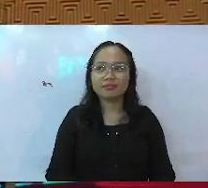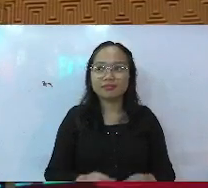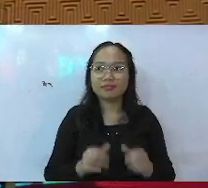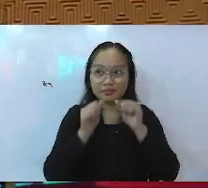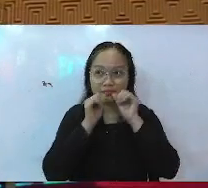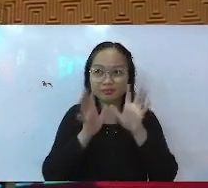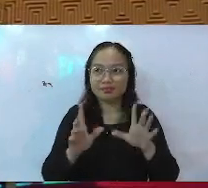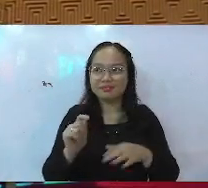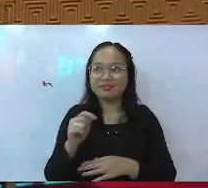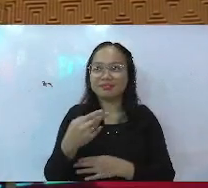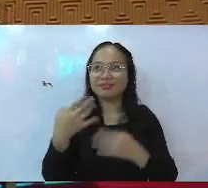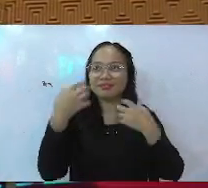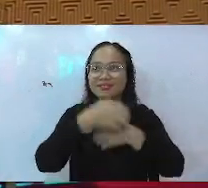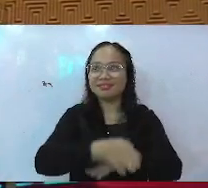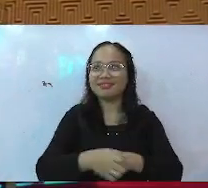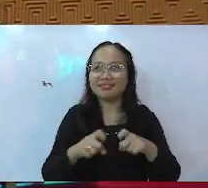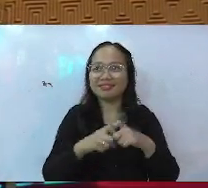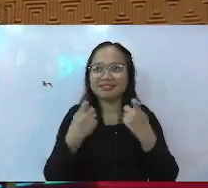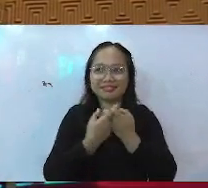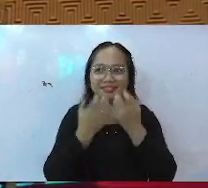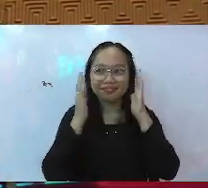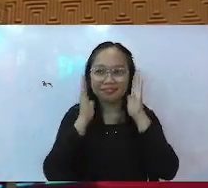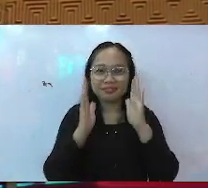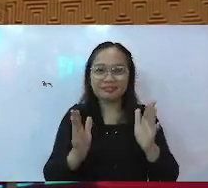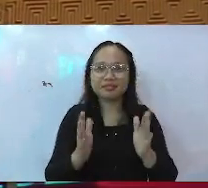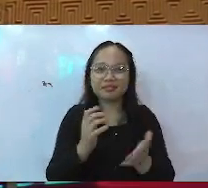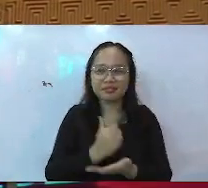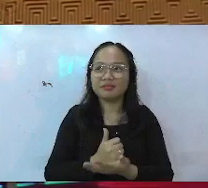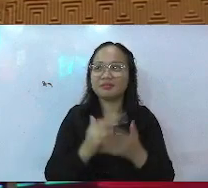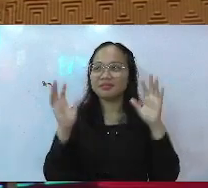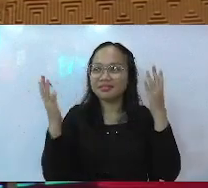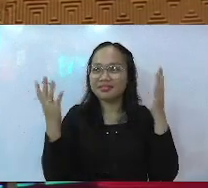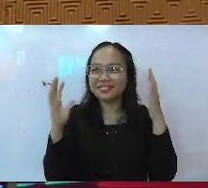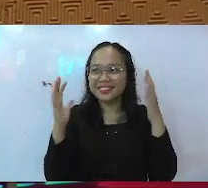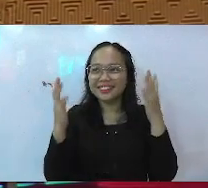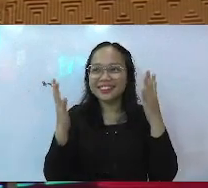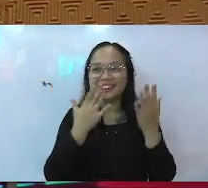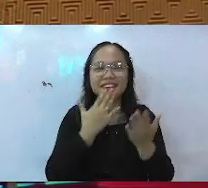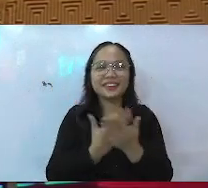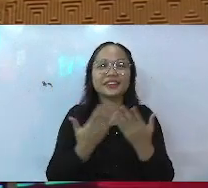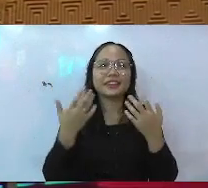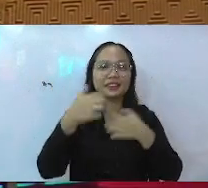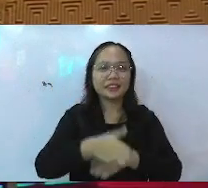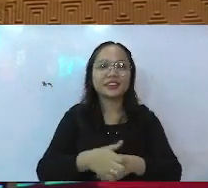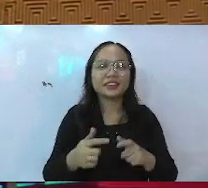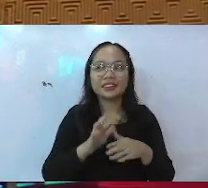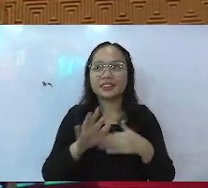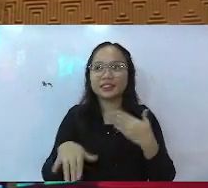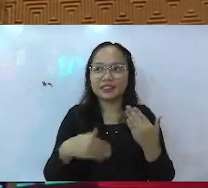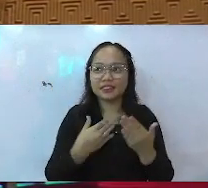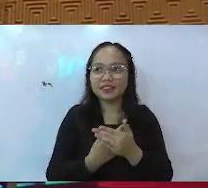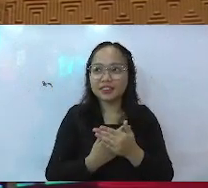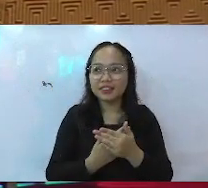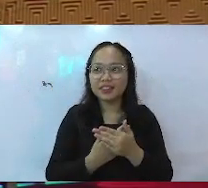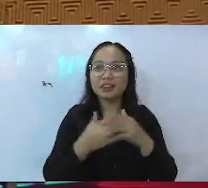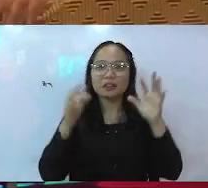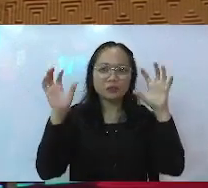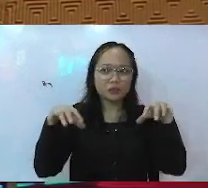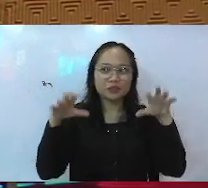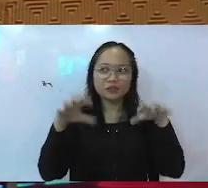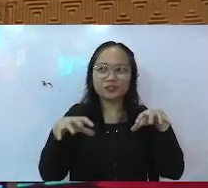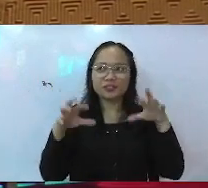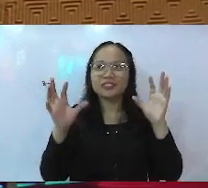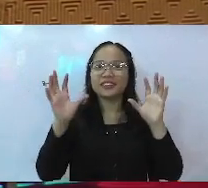blessed Thursday evening team Focus maganda maganda magandang magandang magandang magandang magandang Maulang gabi sa